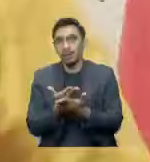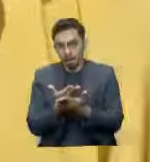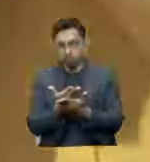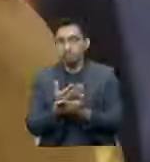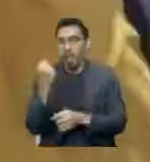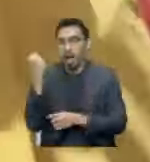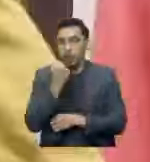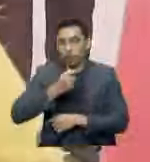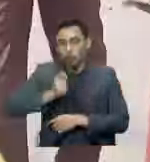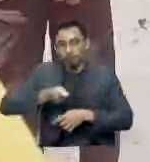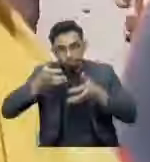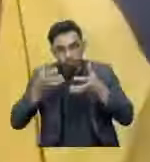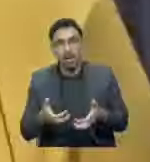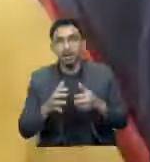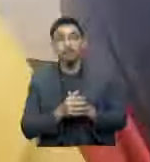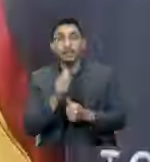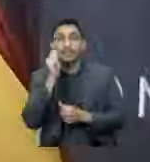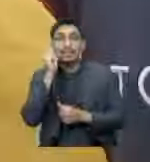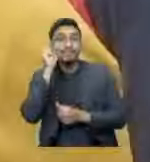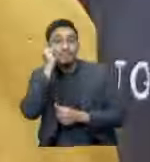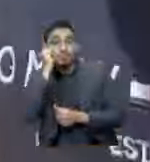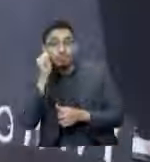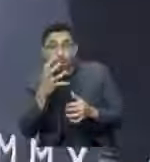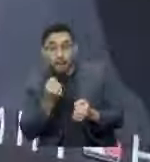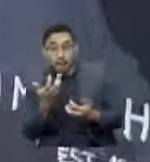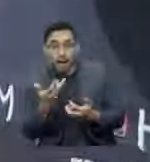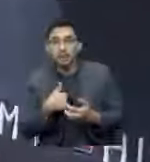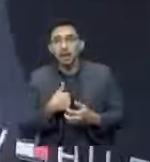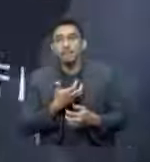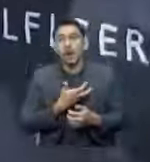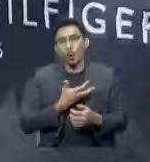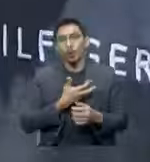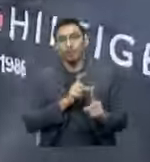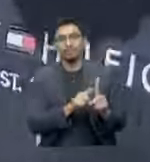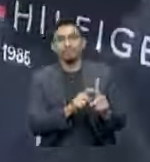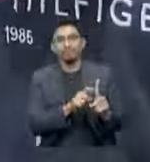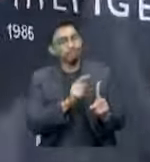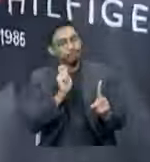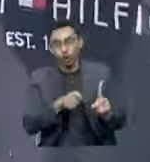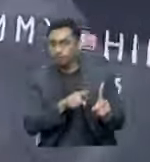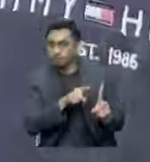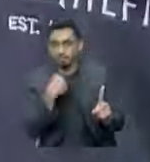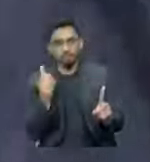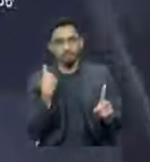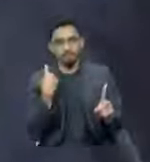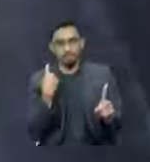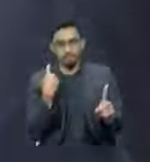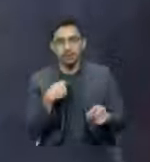Mak? Berharap apa? Mati dia, hatinya kata keluar. Iya. Kita keluar pak dia